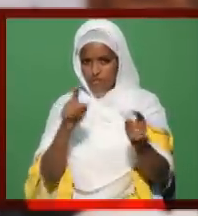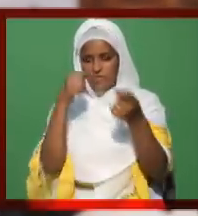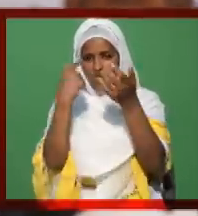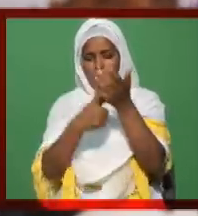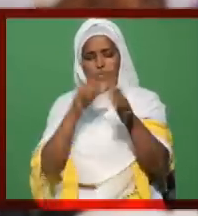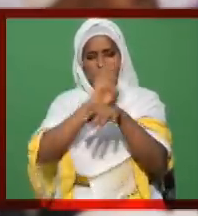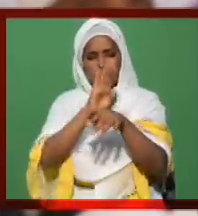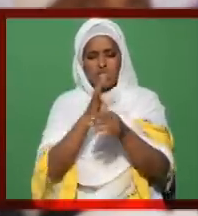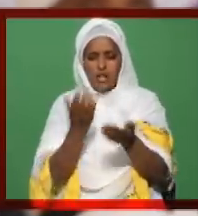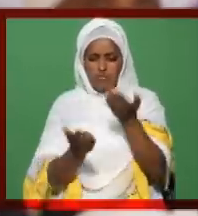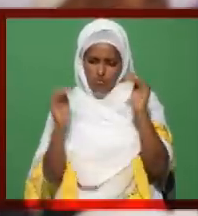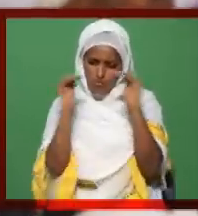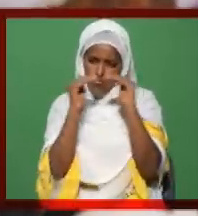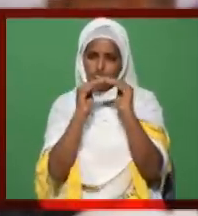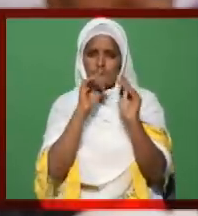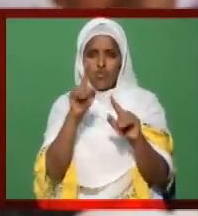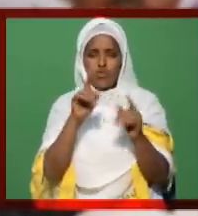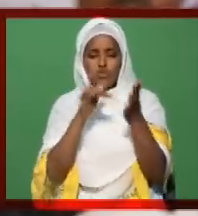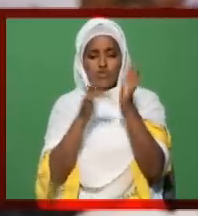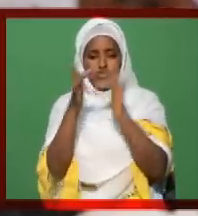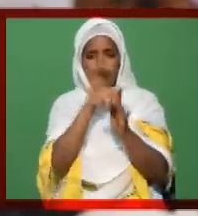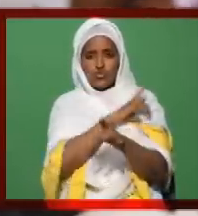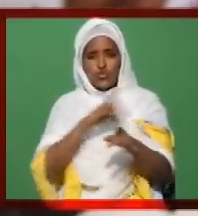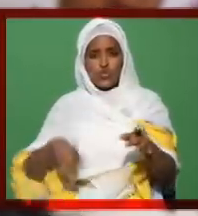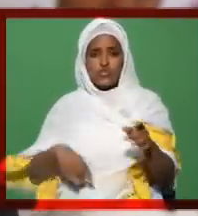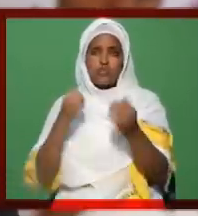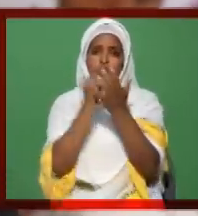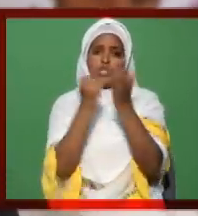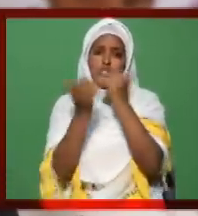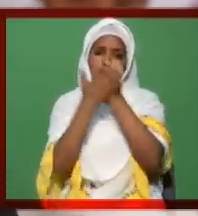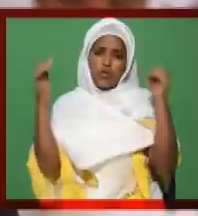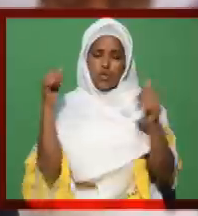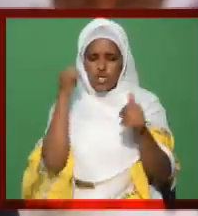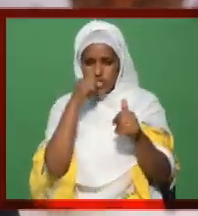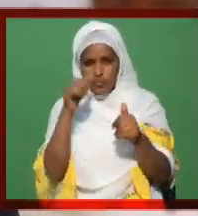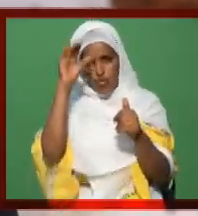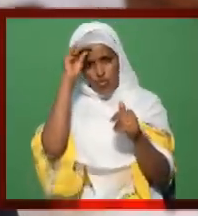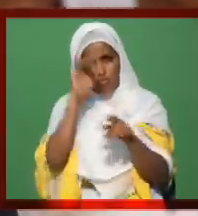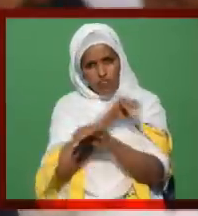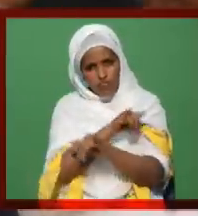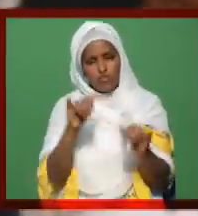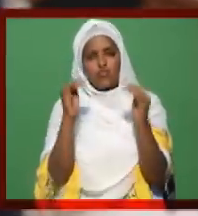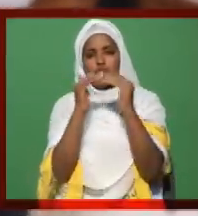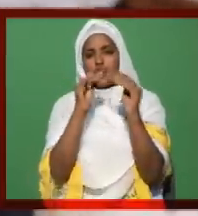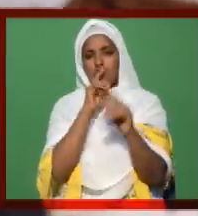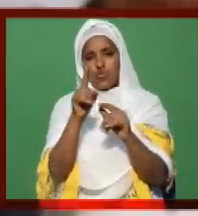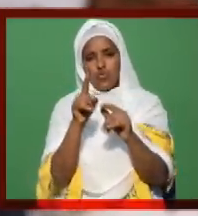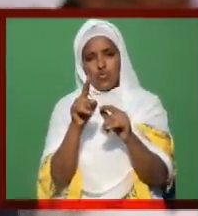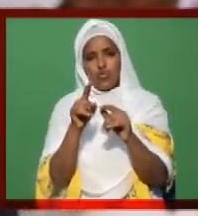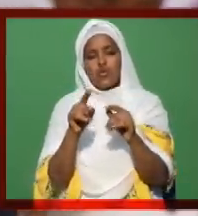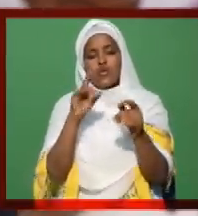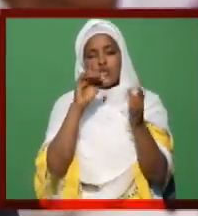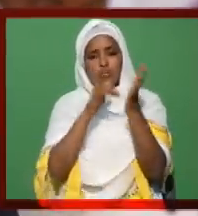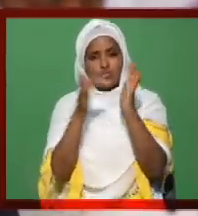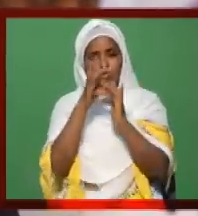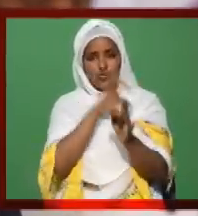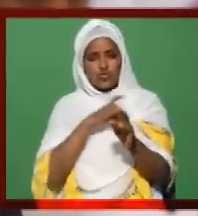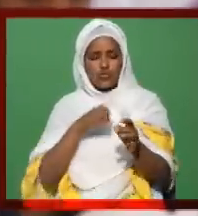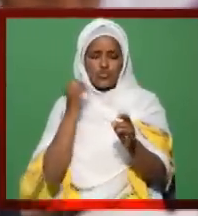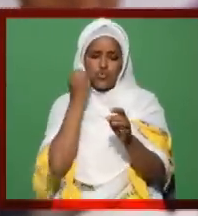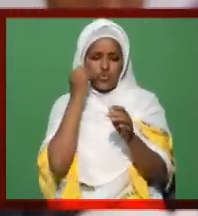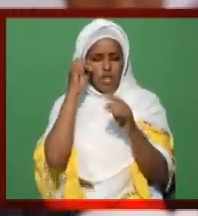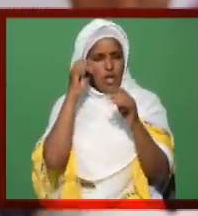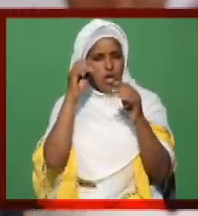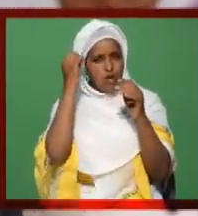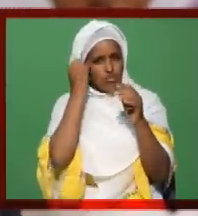አርሎ የለምና ክርስቶስ የተሰቀለው ለሴቶችም ለወንዶችም ነው የሞተውም ለወንዶችም ለሴቶችም ነው ክርስቶስ ጾታ አይለይም